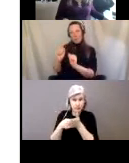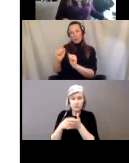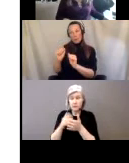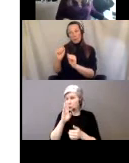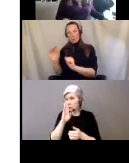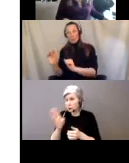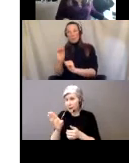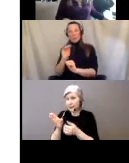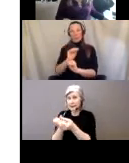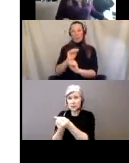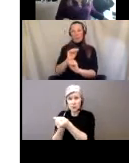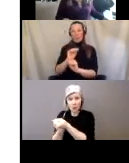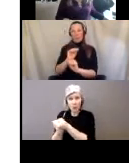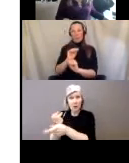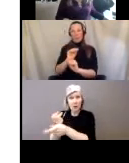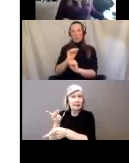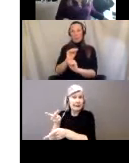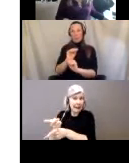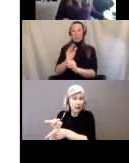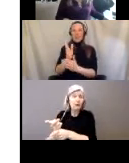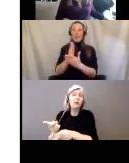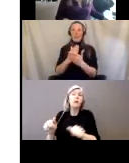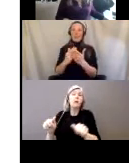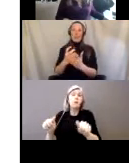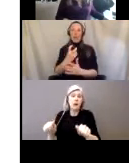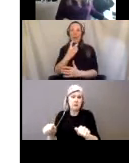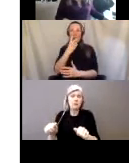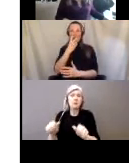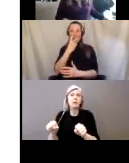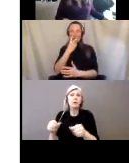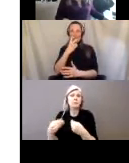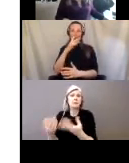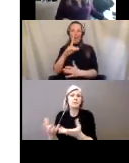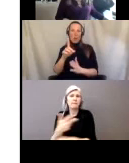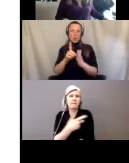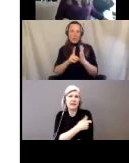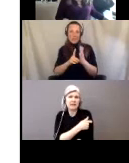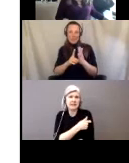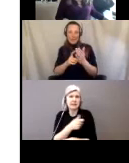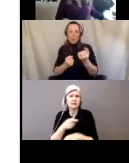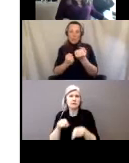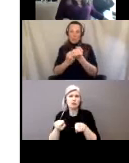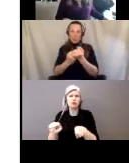catégorie à risque, donc autre personne présentant une déficience ayant besoin de soutien.